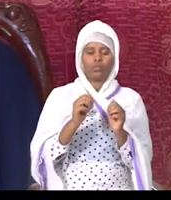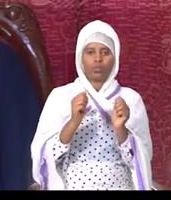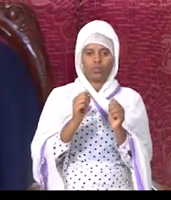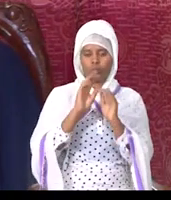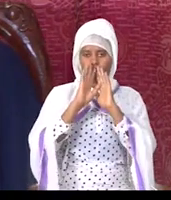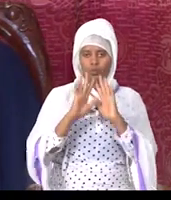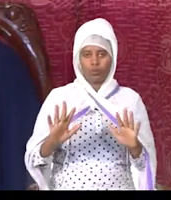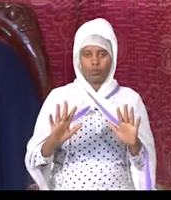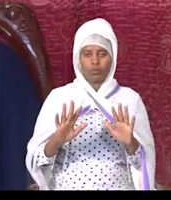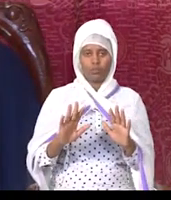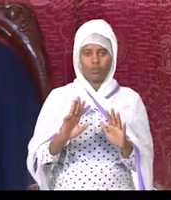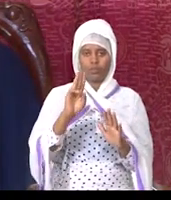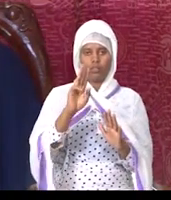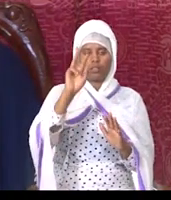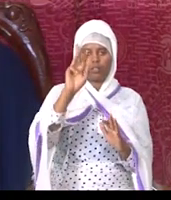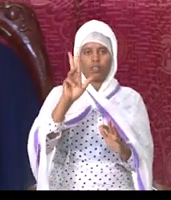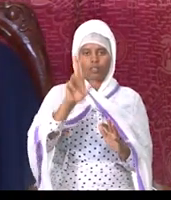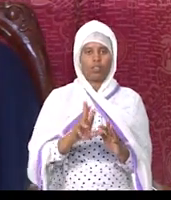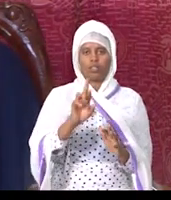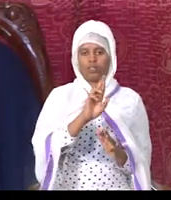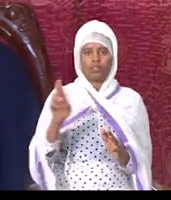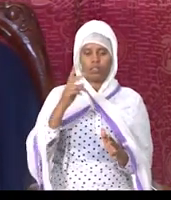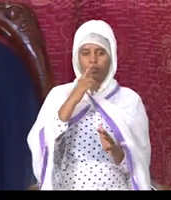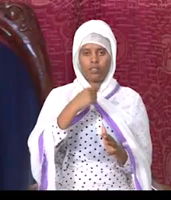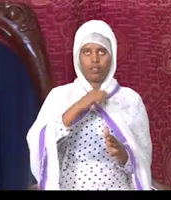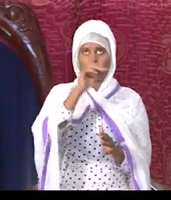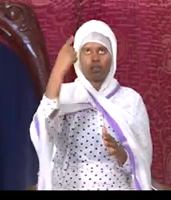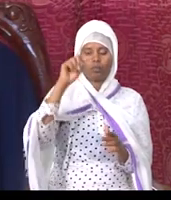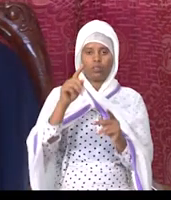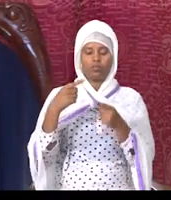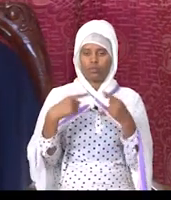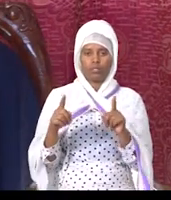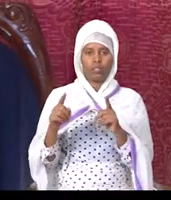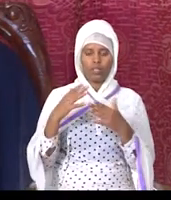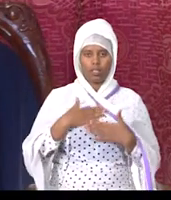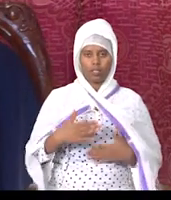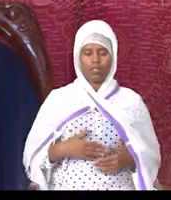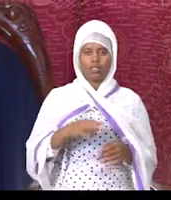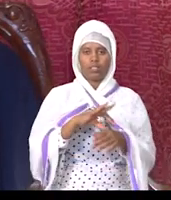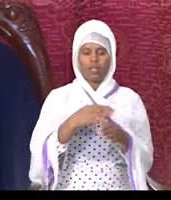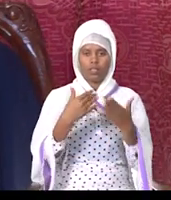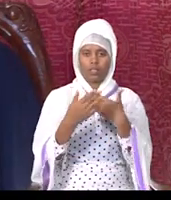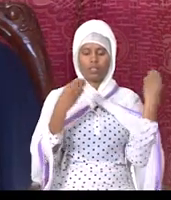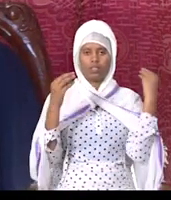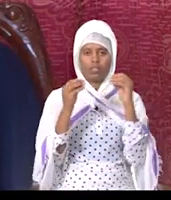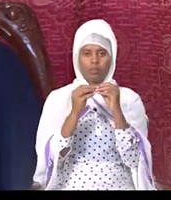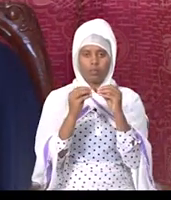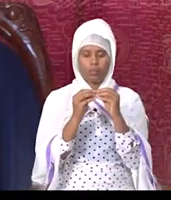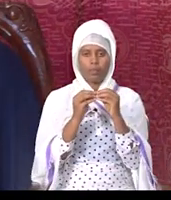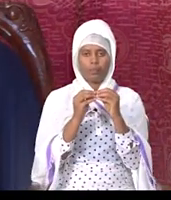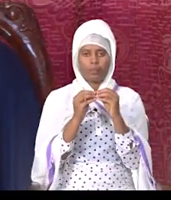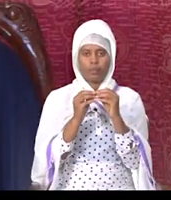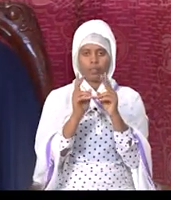ድማ ሰራፂ ኢና ንብል ማለት እዩ ስለዚ ንዓይ ንእግዚኣብሔር ወልድ ብዝተፈለየ ኣካለይ ማለት ስጋ ለቢሰ ስጋ